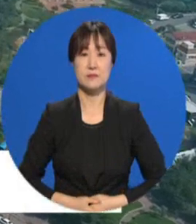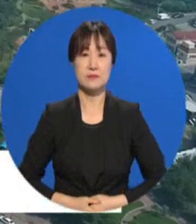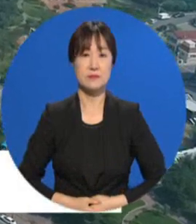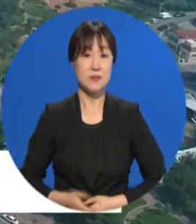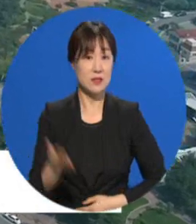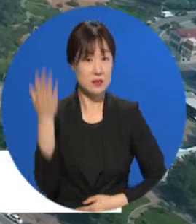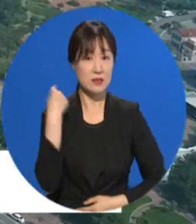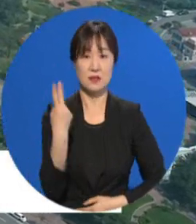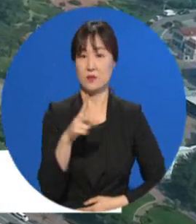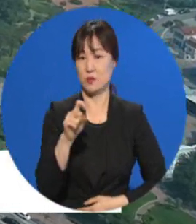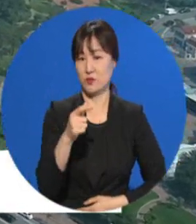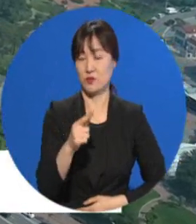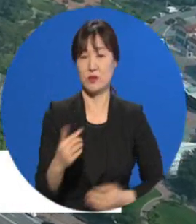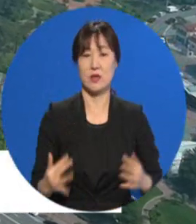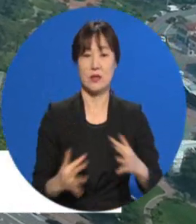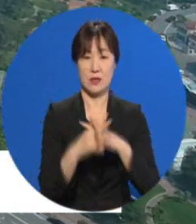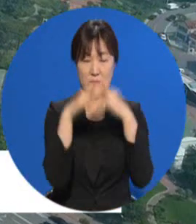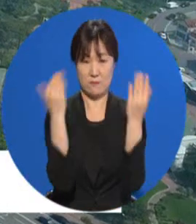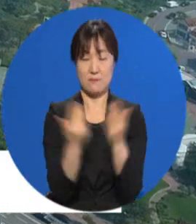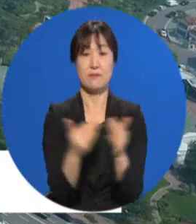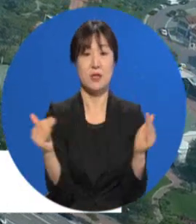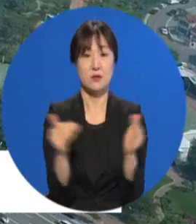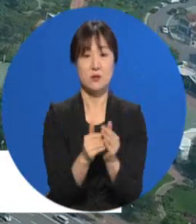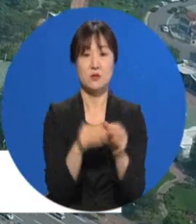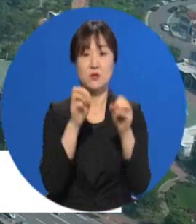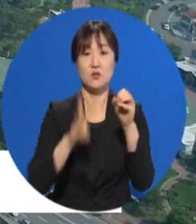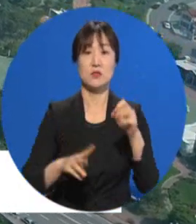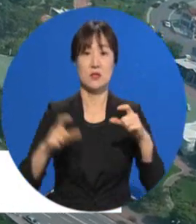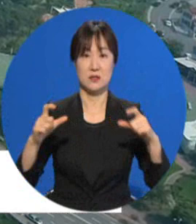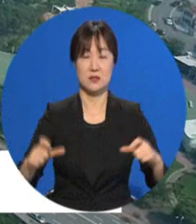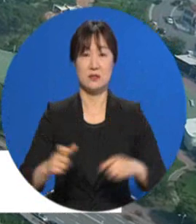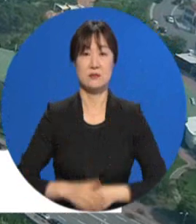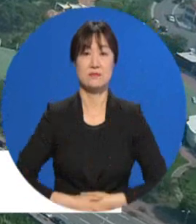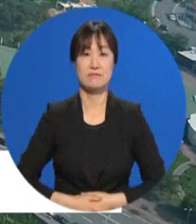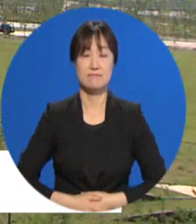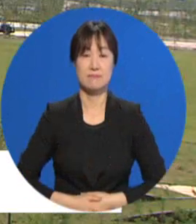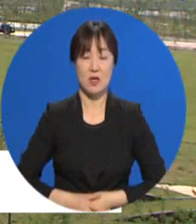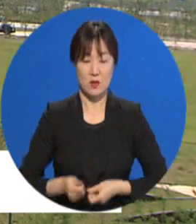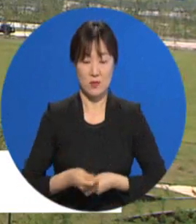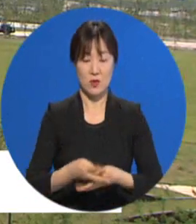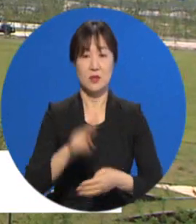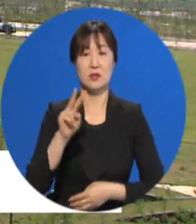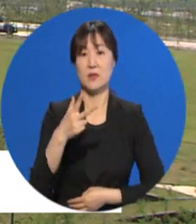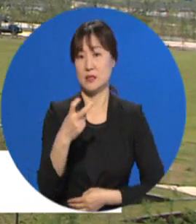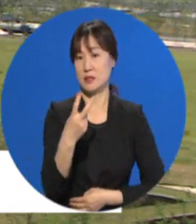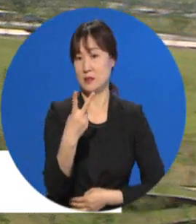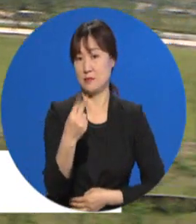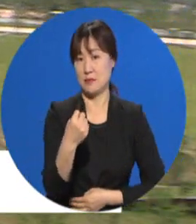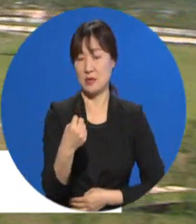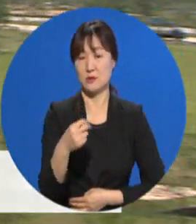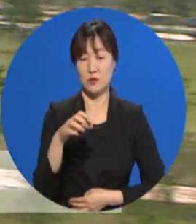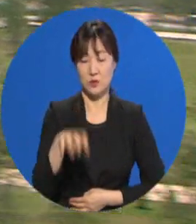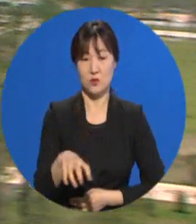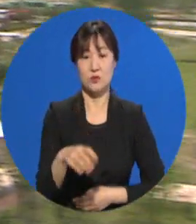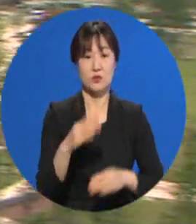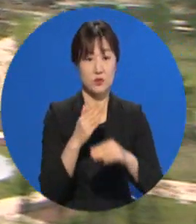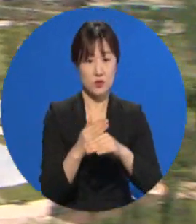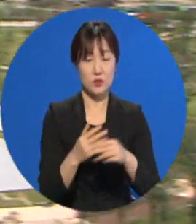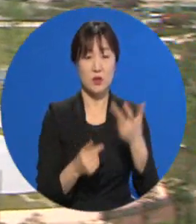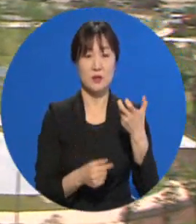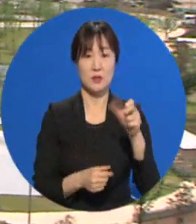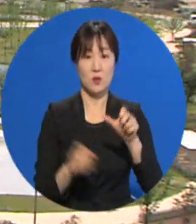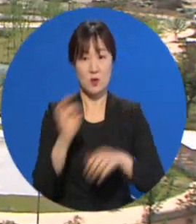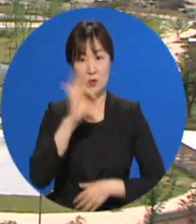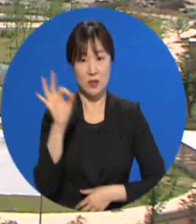지난 2016년 개발이 끝난 여수 웅천 지구입니다. 전체 면적 272만 제곱미터 가운데